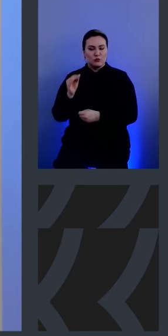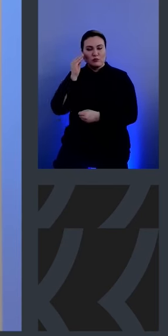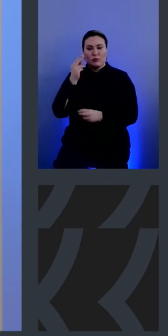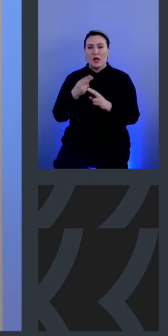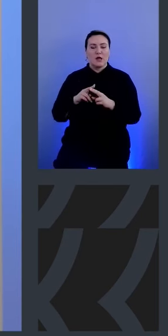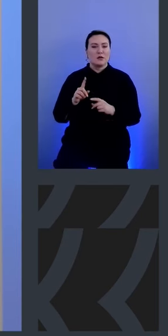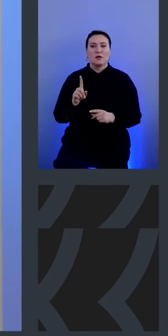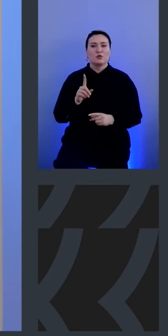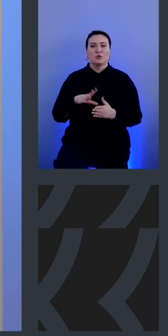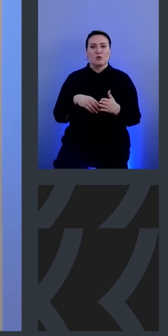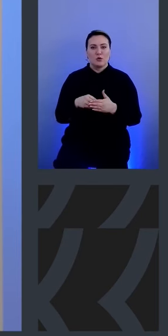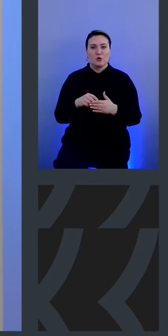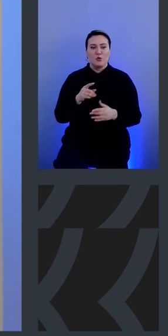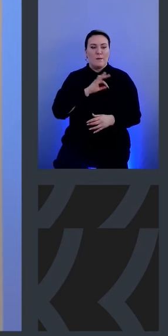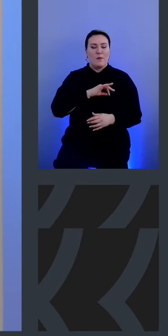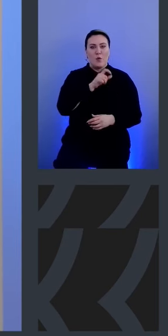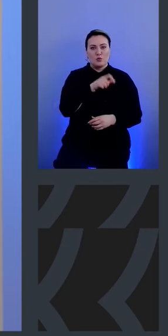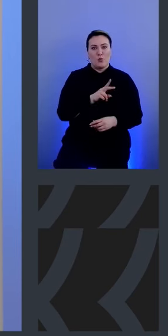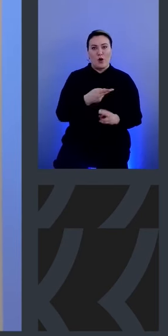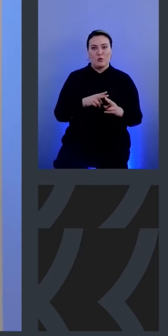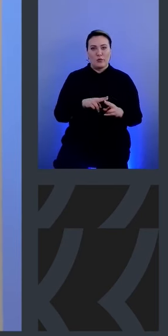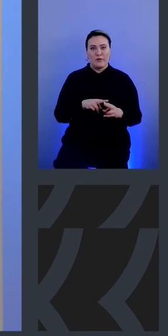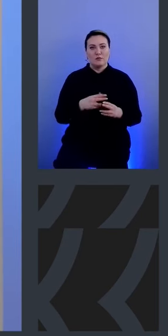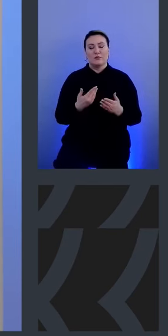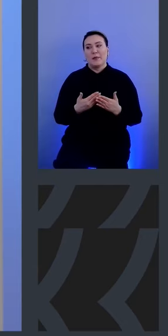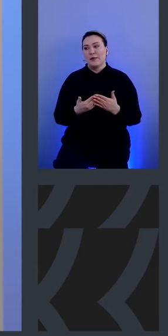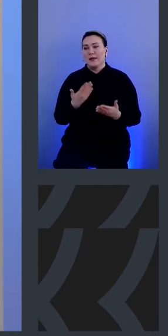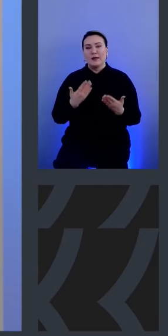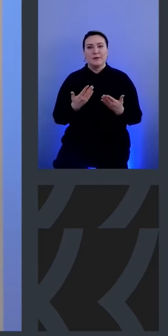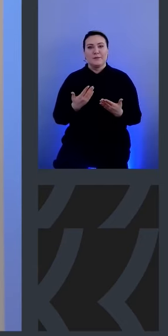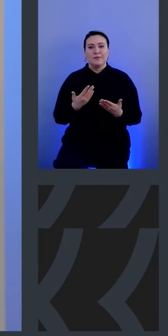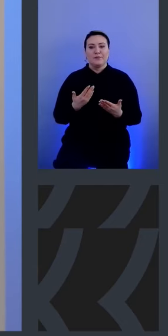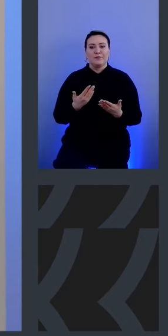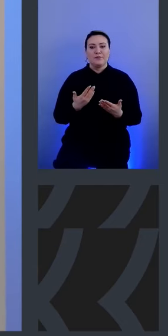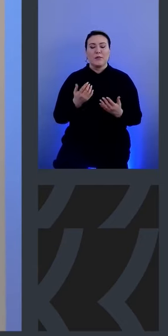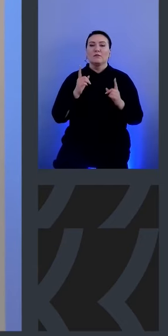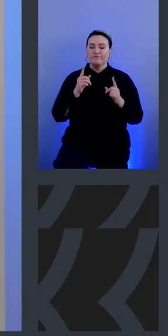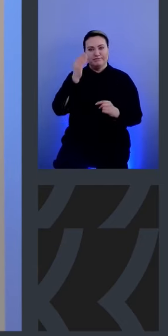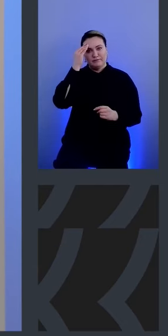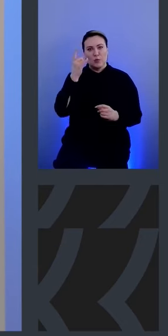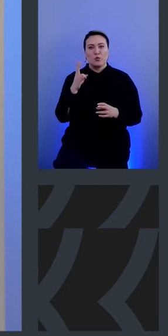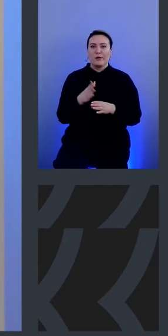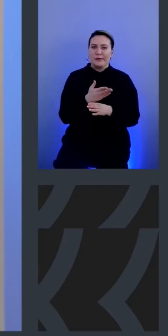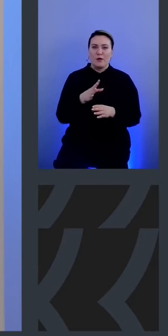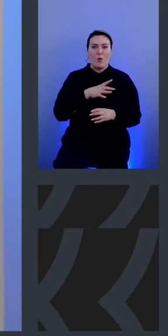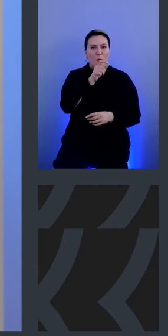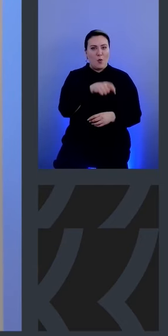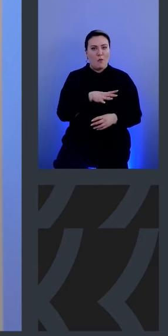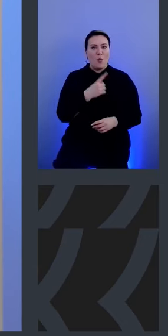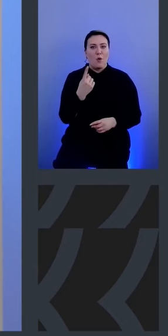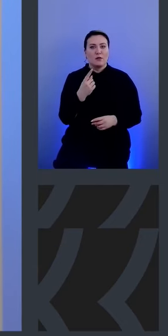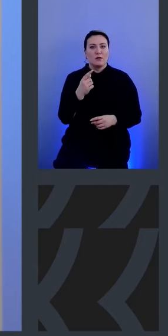Это значит, что пользователь, у которого вот на текущий... Если это... Смотри, еще тут нужно разделить. У него был просто